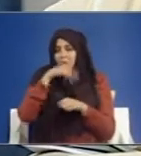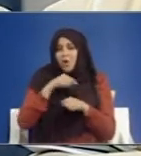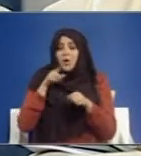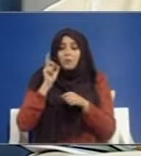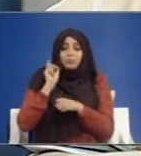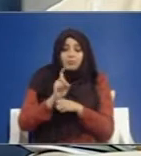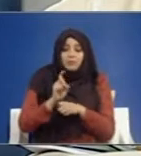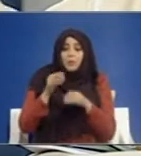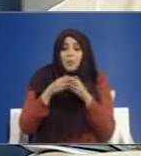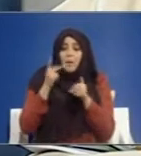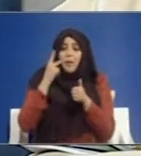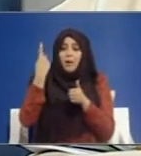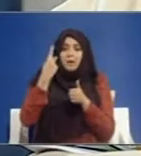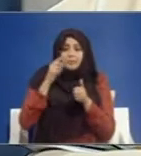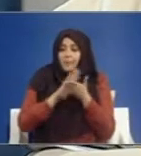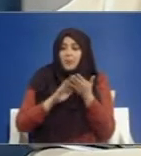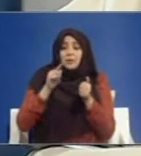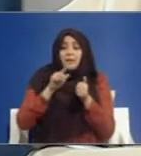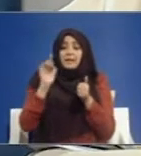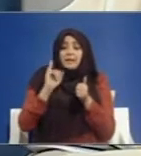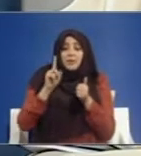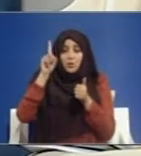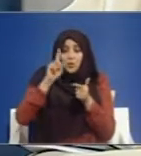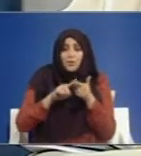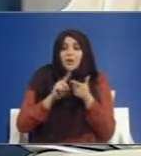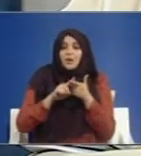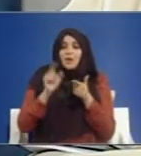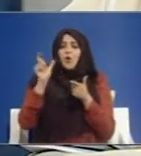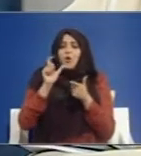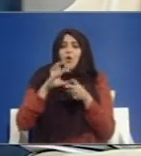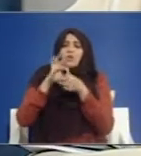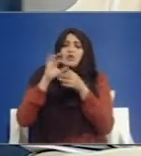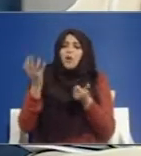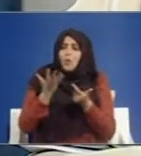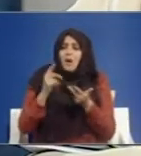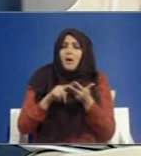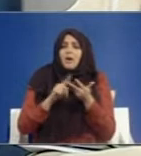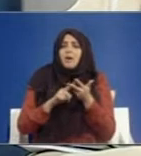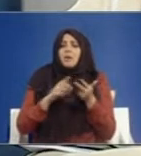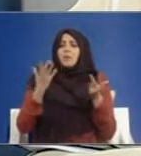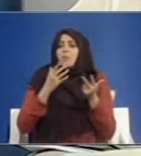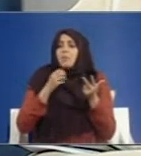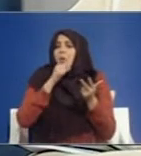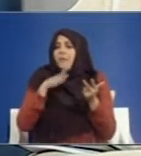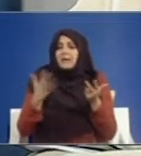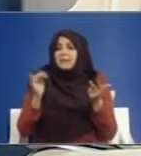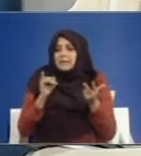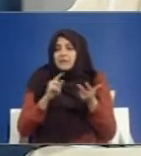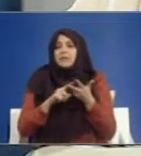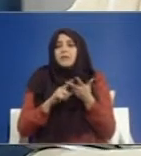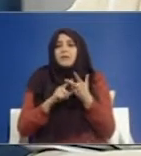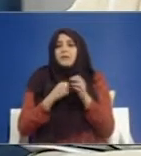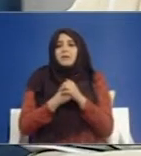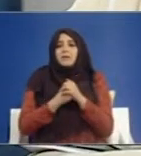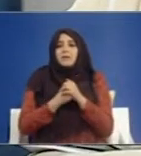يسألانه عن ربه وعن دينه وعن سيدنا رسول الله صلى الله عليه وسلم. يثبت الله الذين آمنوا بالقول الثابت في الحياة الدنيا